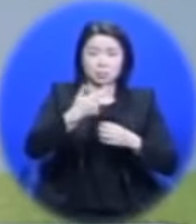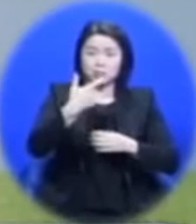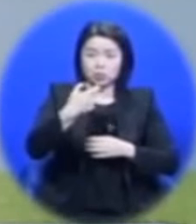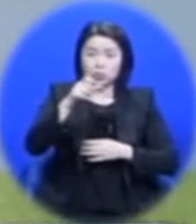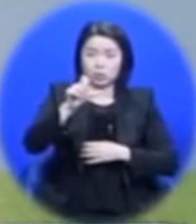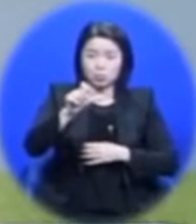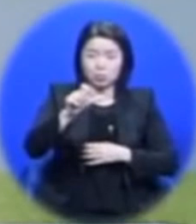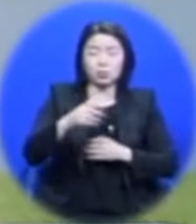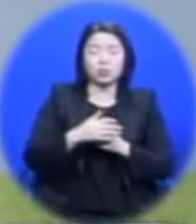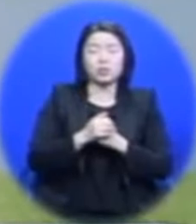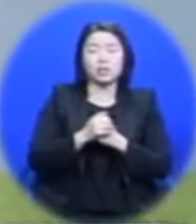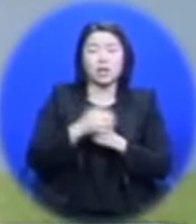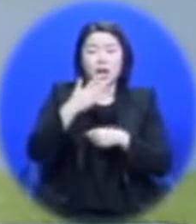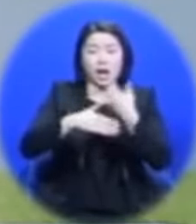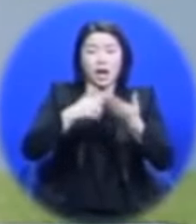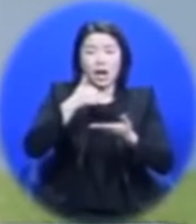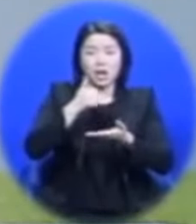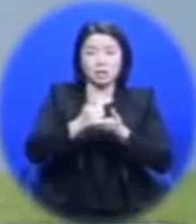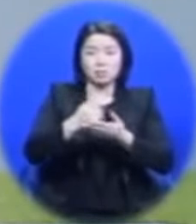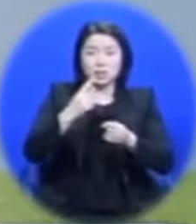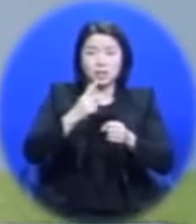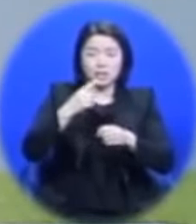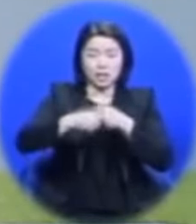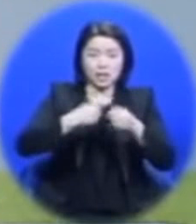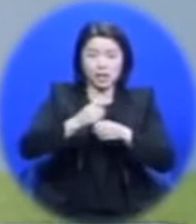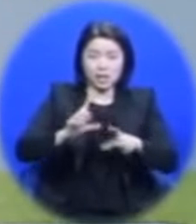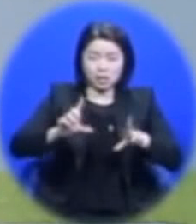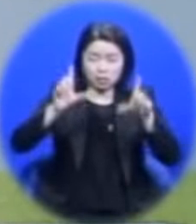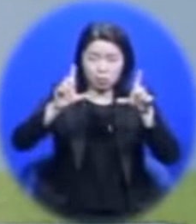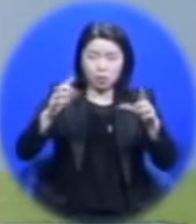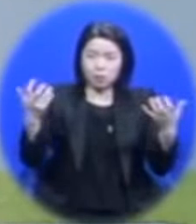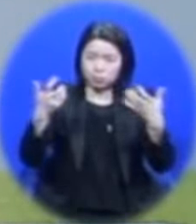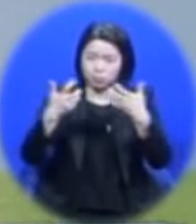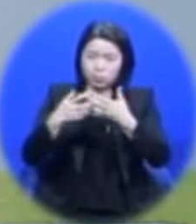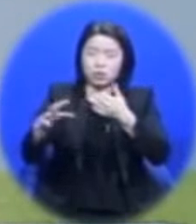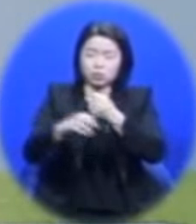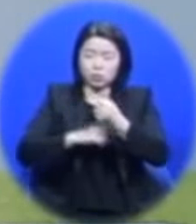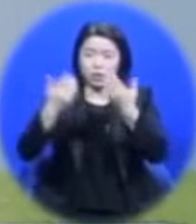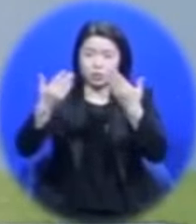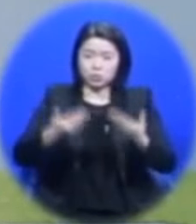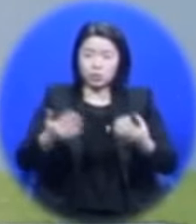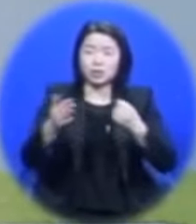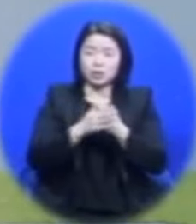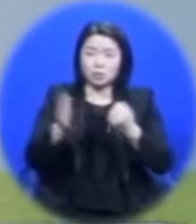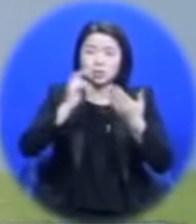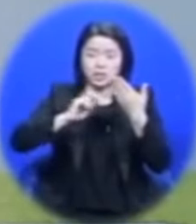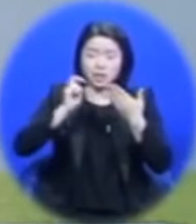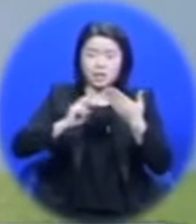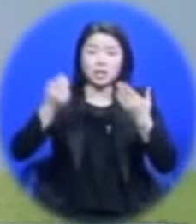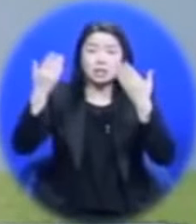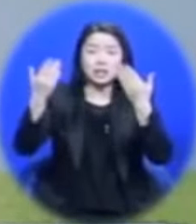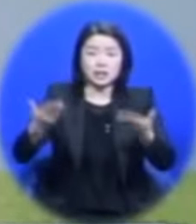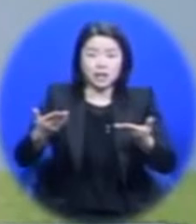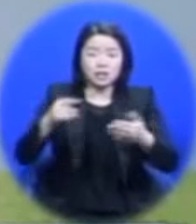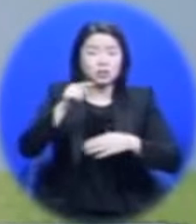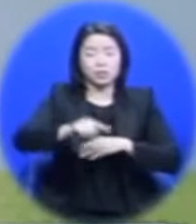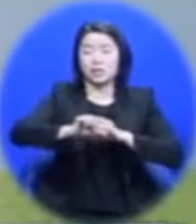65편은 하나님이 1년 동안 그렇게 풍성한 수확을 주셨기 때문에 하나님을 찬양한다는 시편이